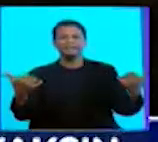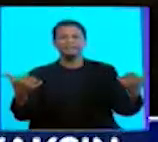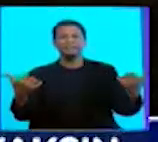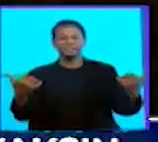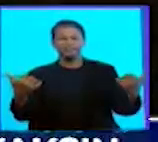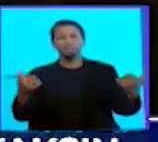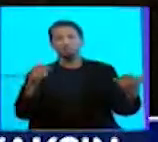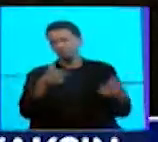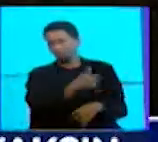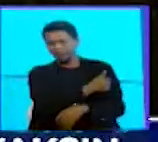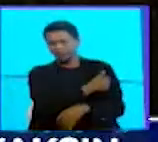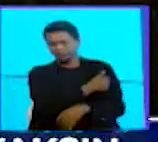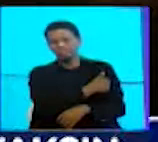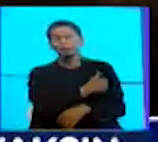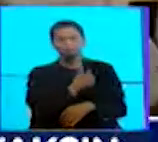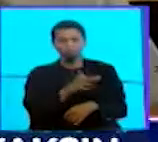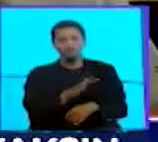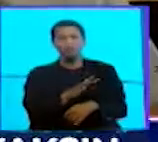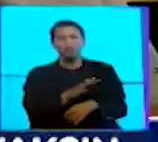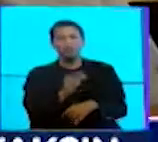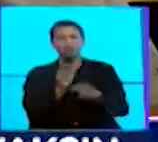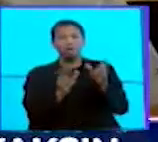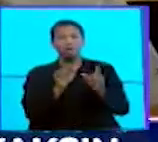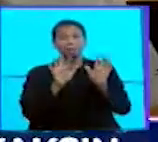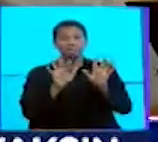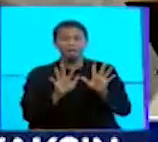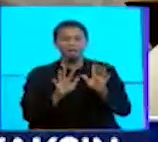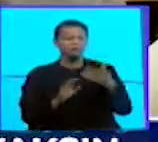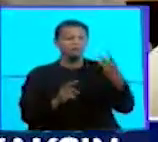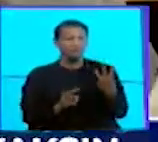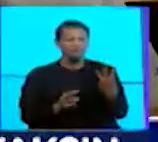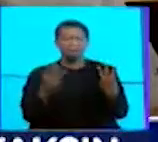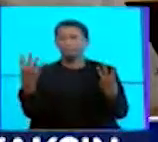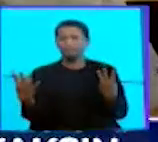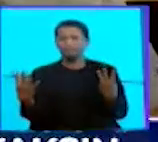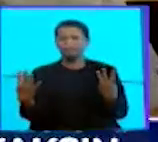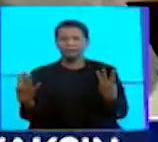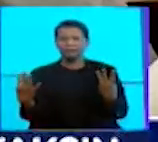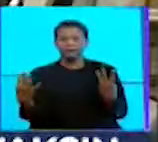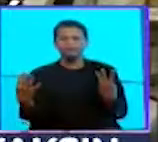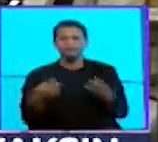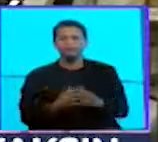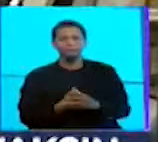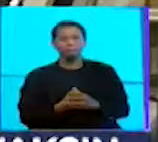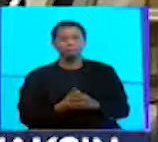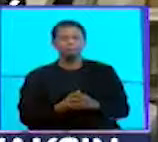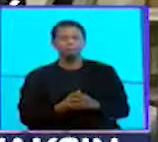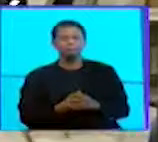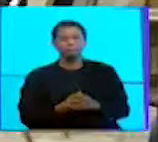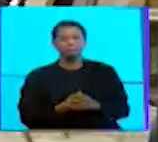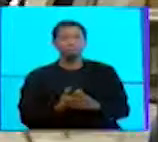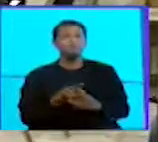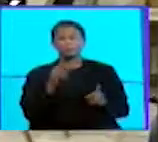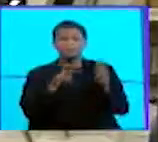untuk para pekerja media untuk gelombang ketiga dan keempat untuk mengakomodir para pekerja media yang belum menerima vaksin pada gelombang pertama